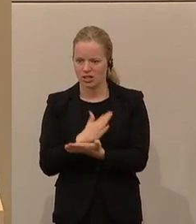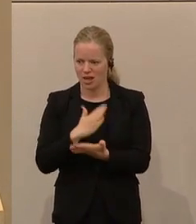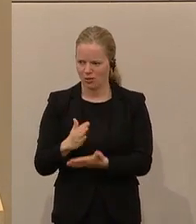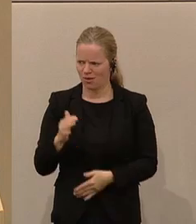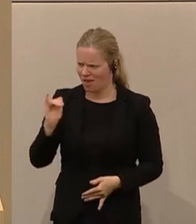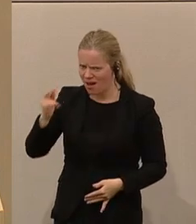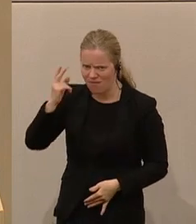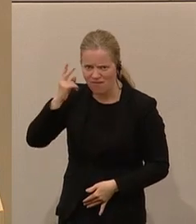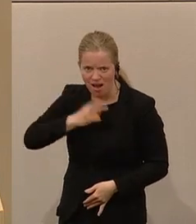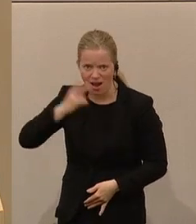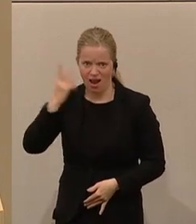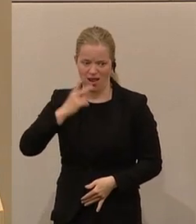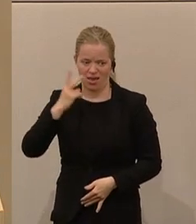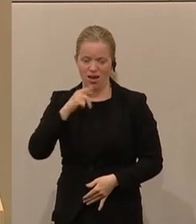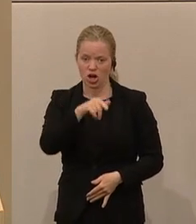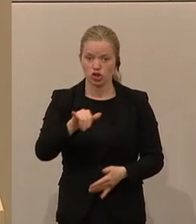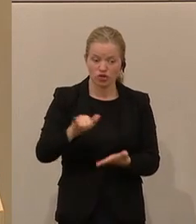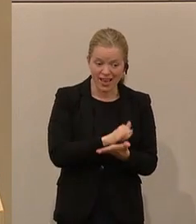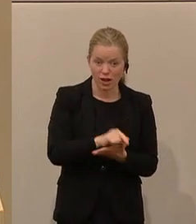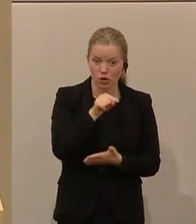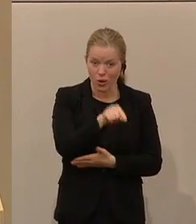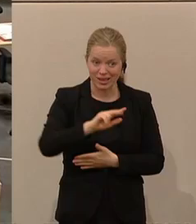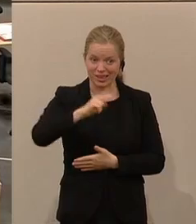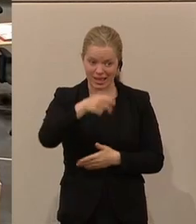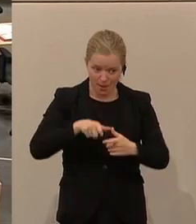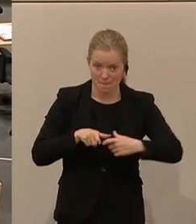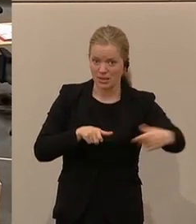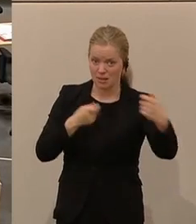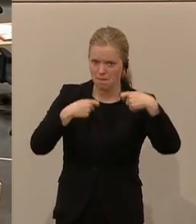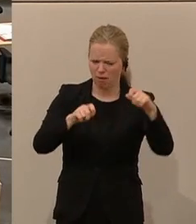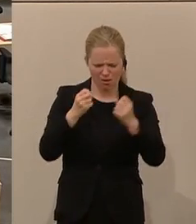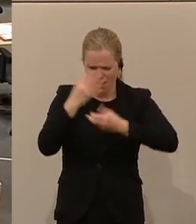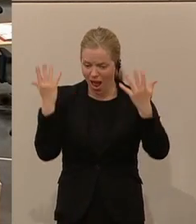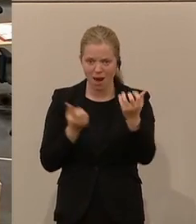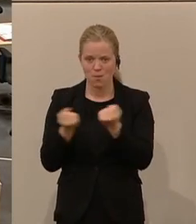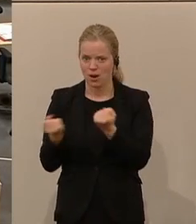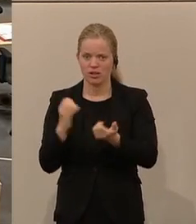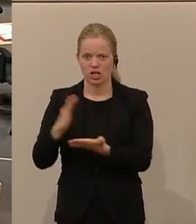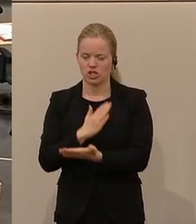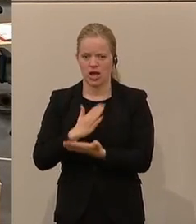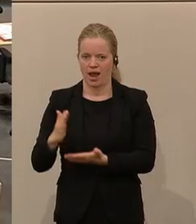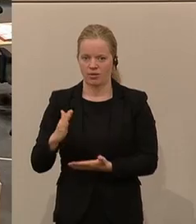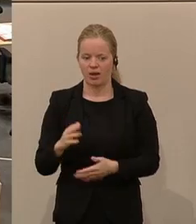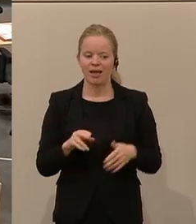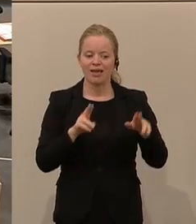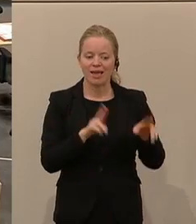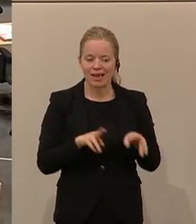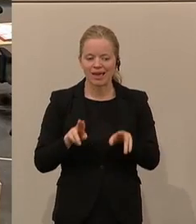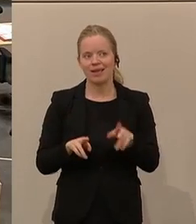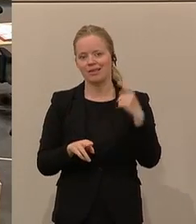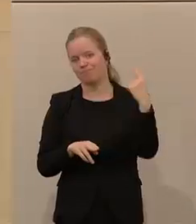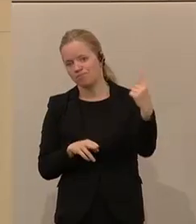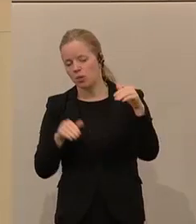politische Entscheidung, ob in Schwechat eine dritte Piste gebaut wird. Das Gericht hatte darüber zu entscheiden,